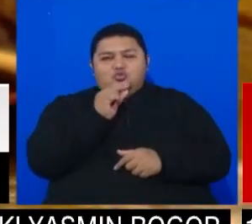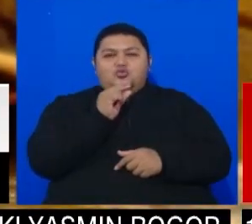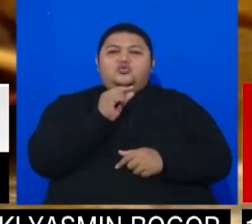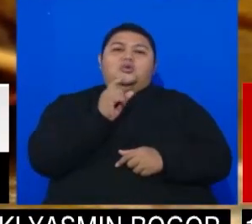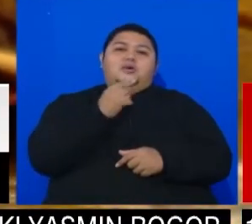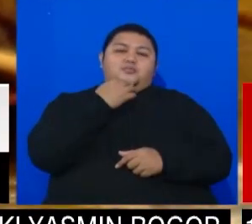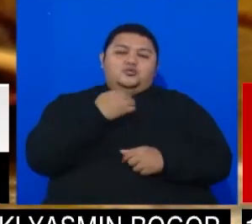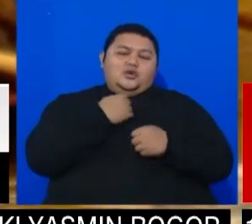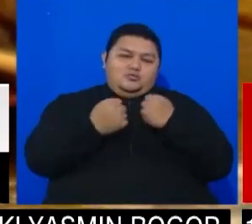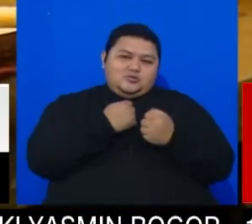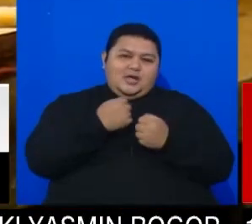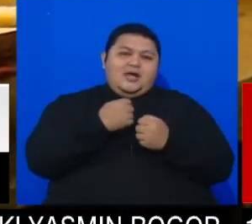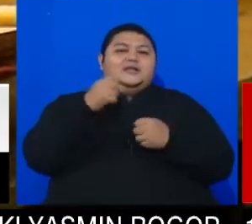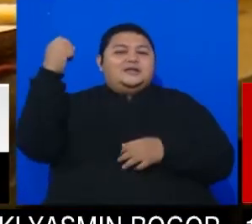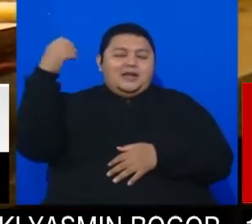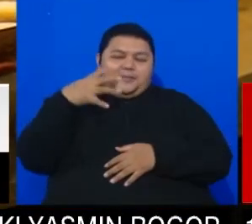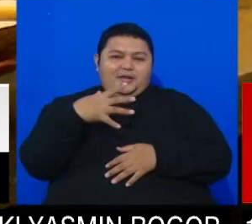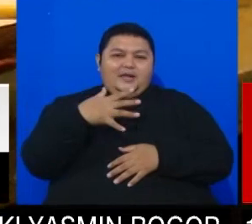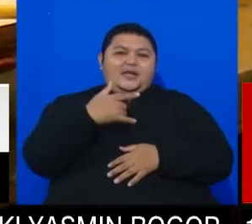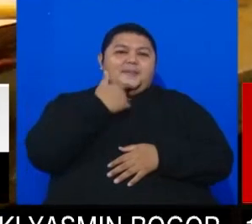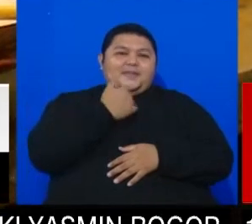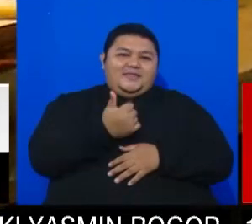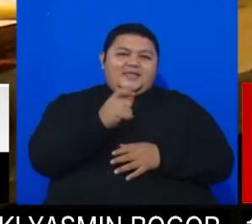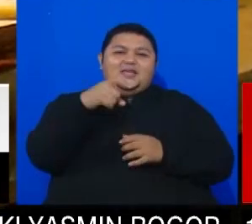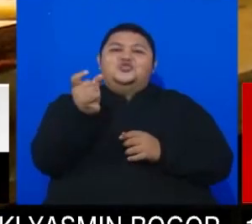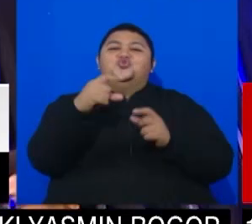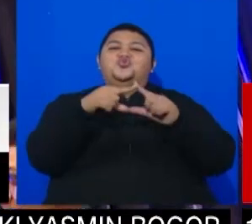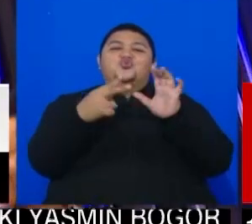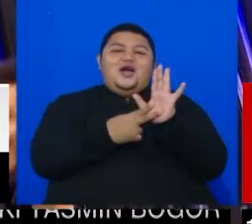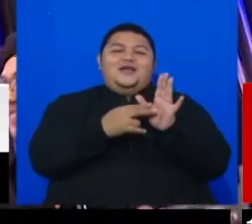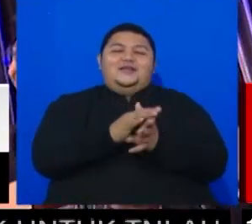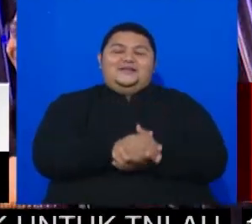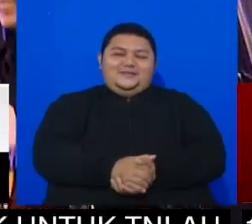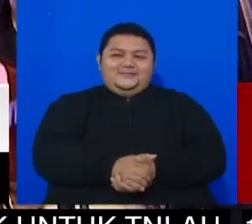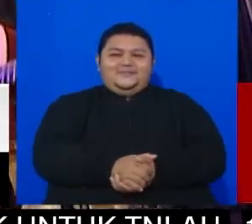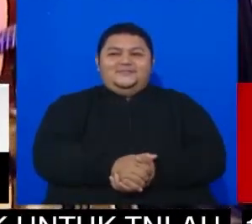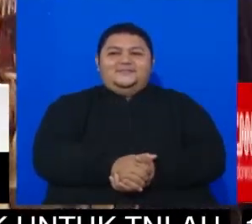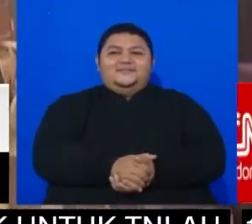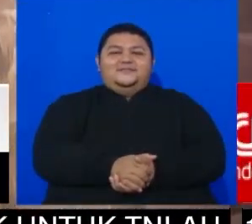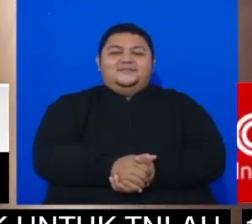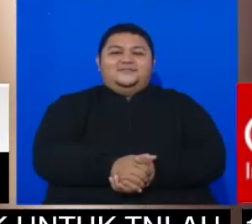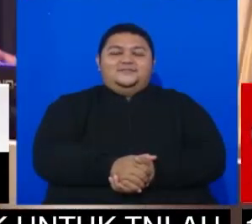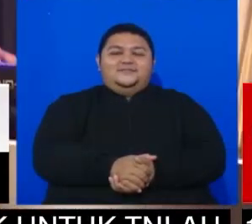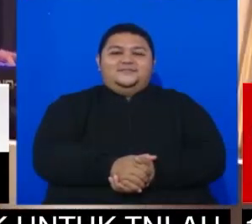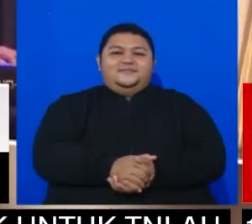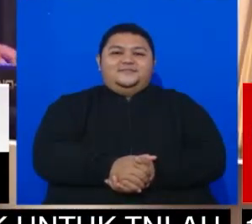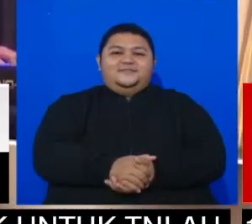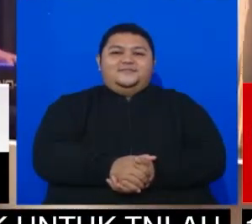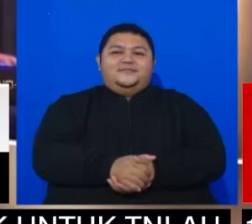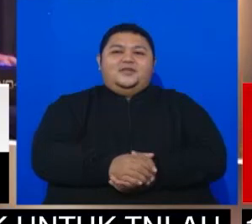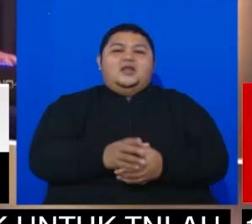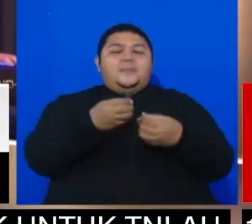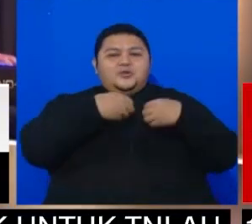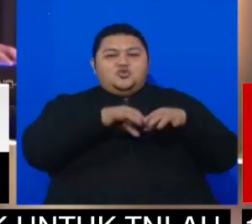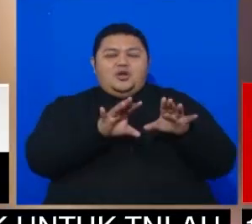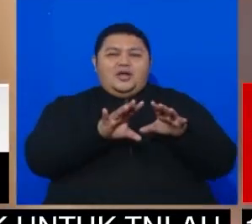Ramadan. Tapi tidak apa-apa, yang penting cuan. Namanya juga pengusaha. Karena berjualan di wilayah